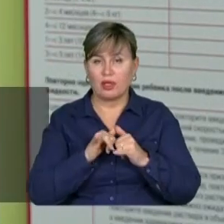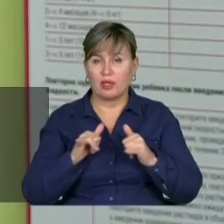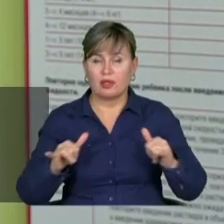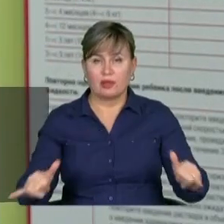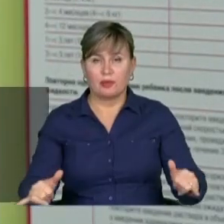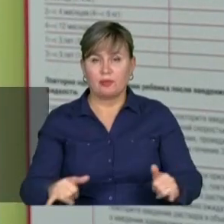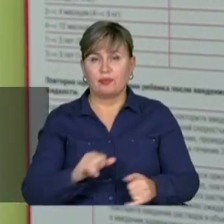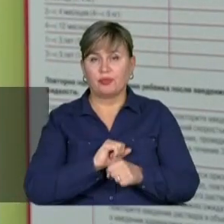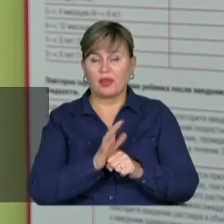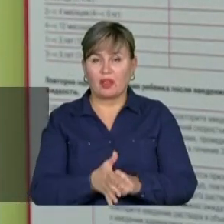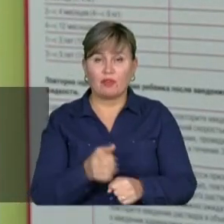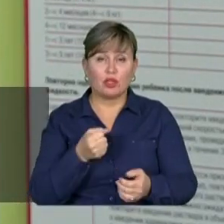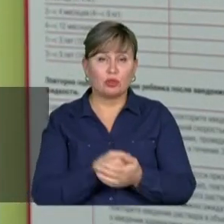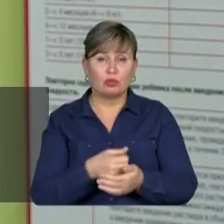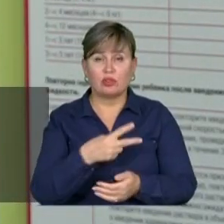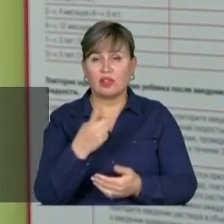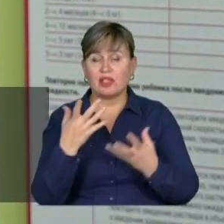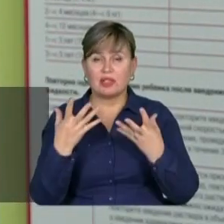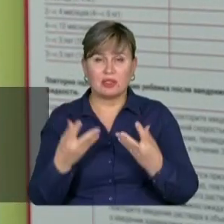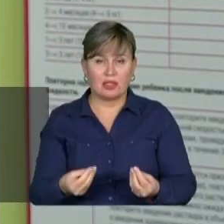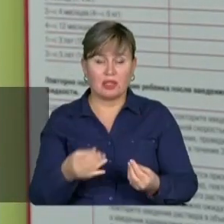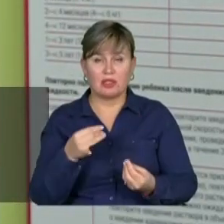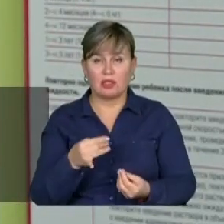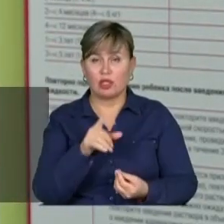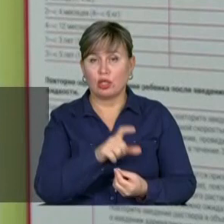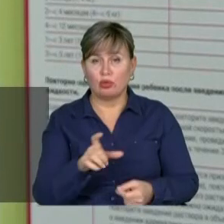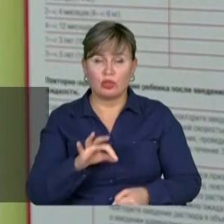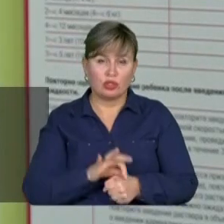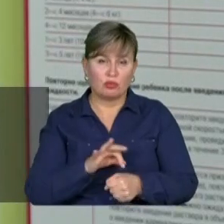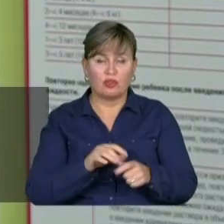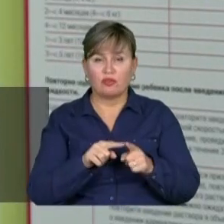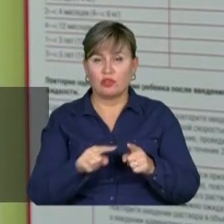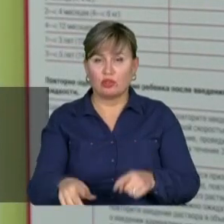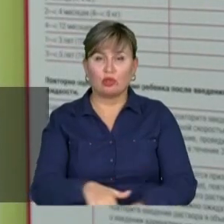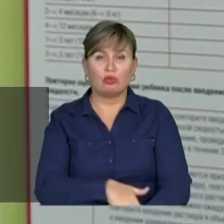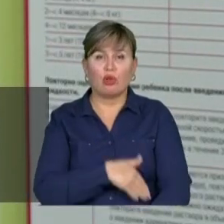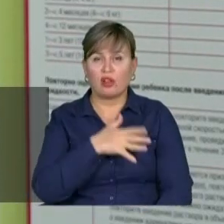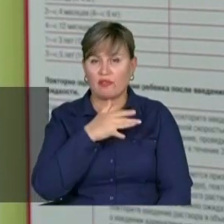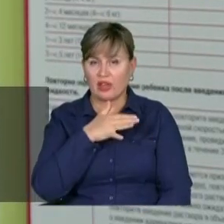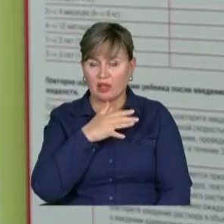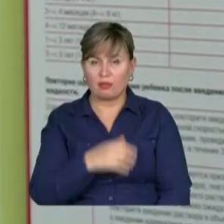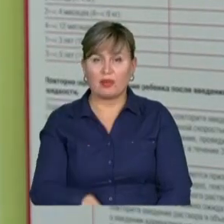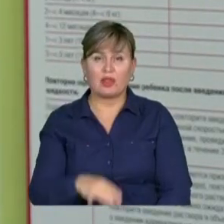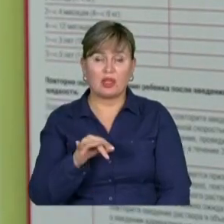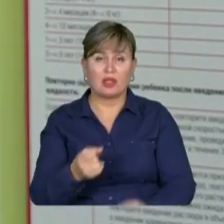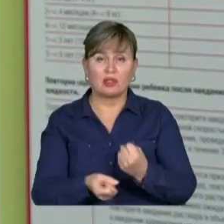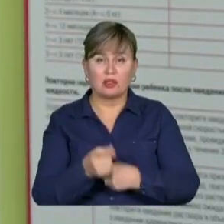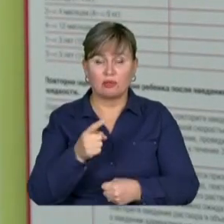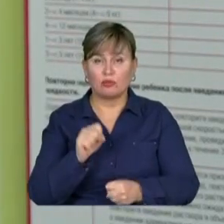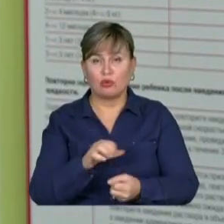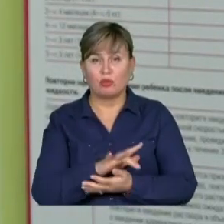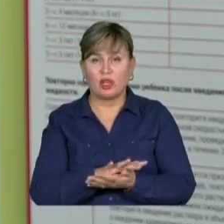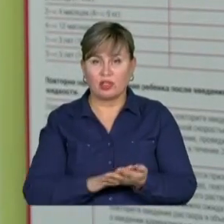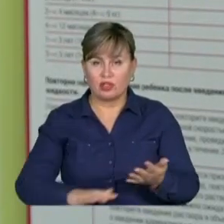у ковида до 21 дня, то есть, соответственно, пациенты заболевают в течение долгого времени, и симптоматики могут